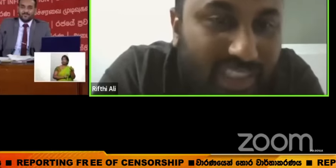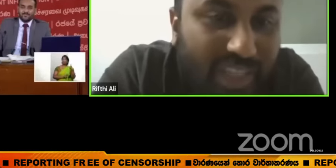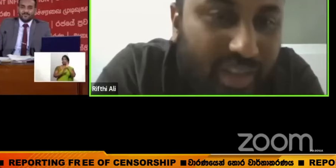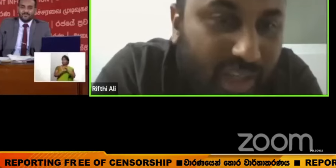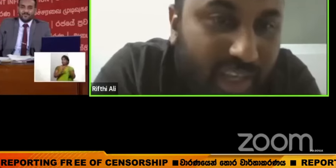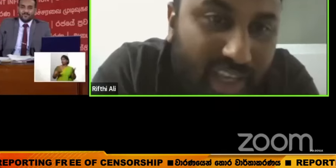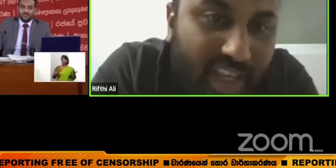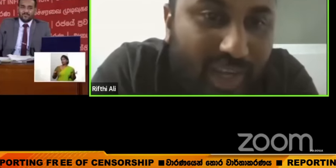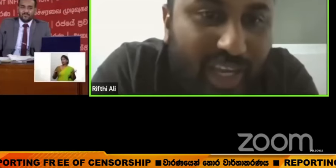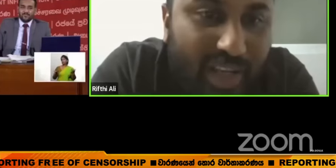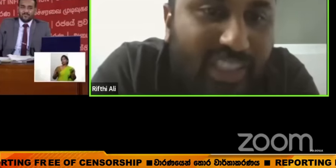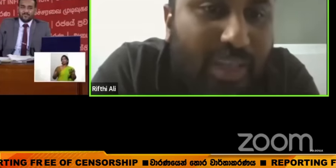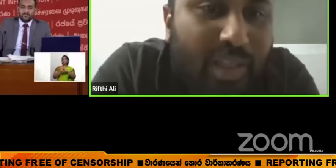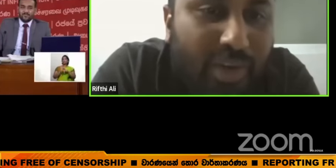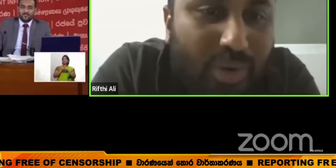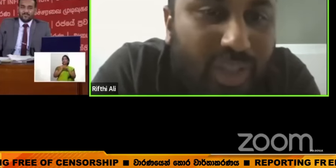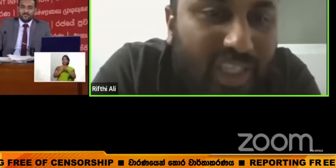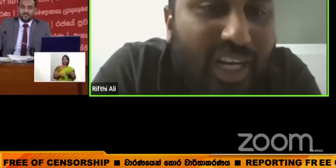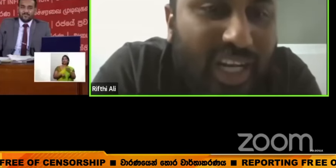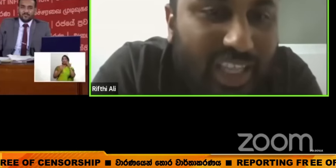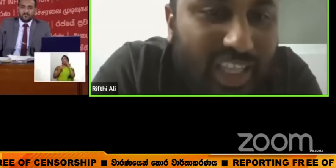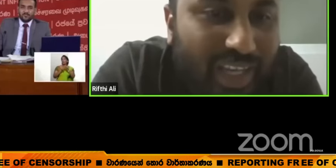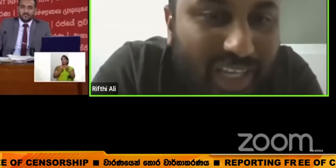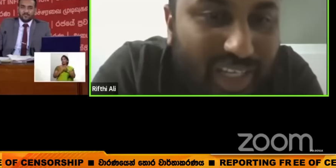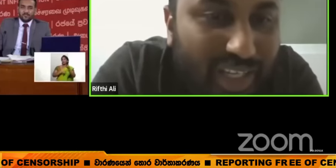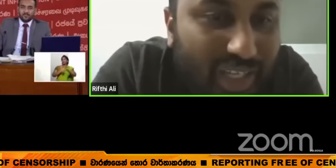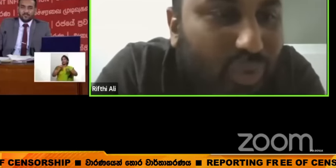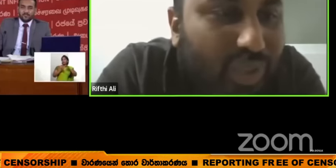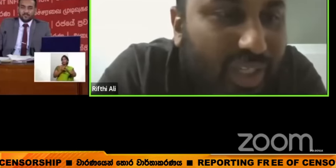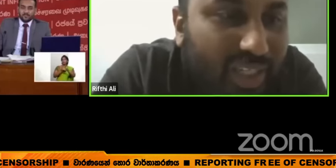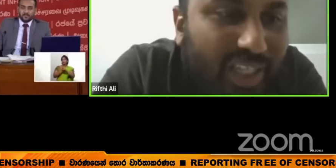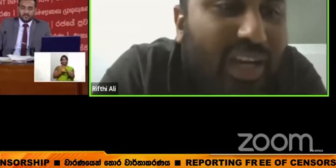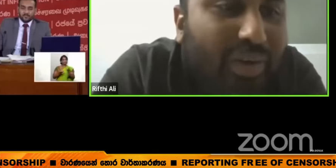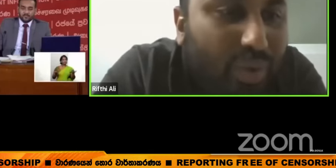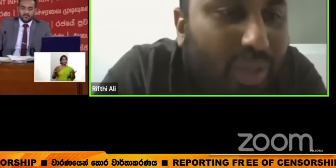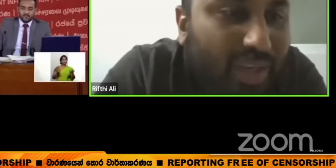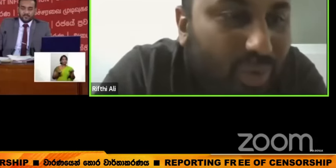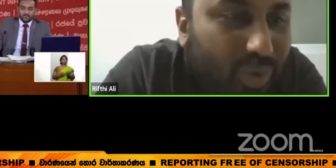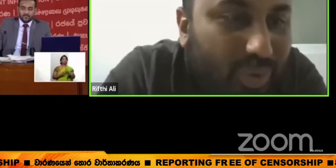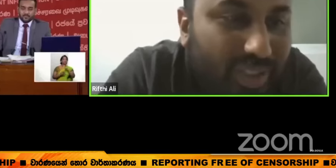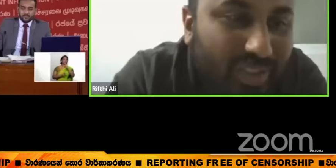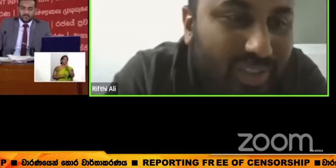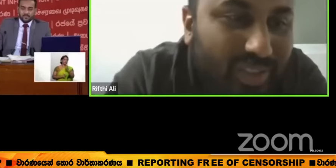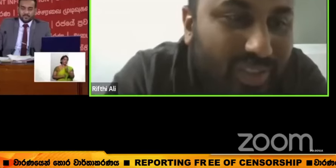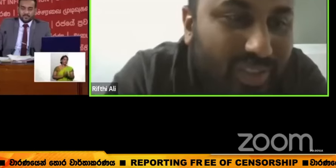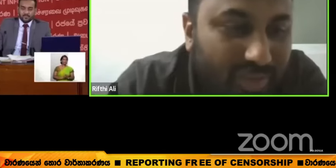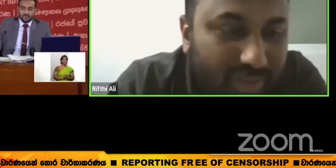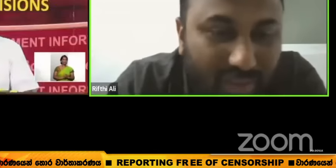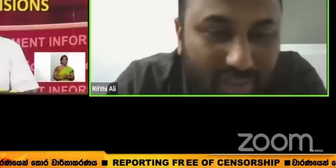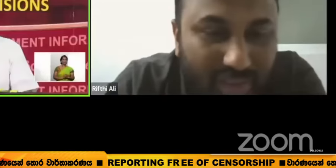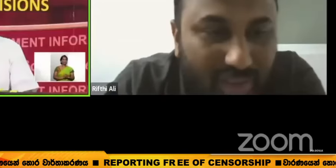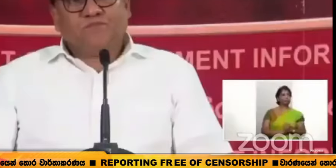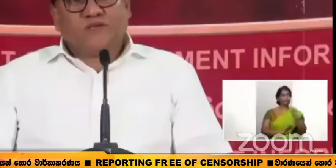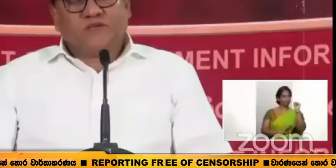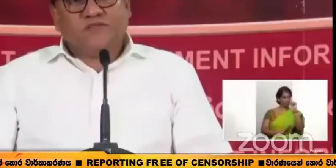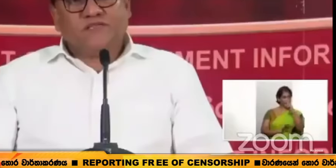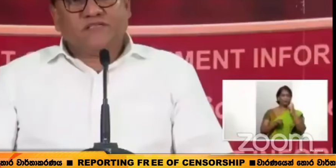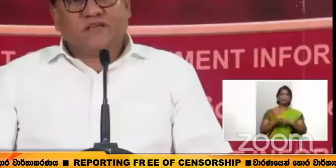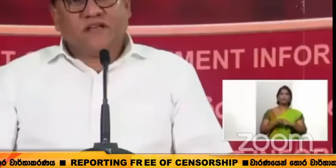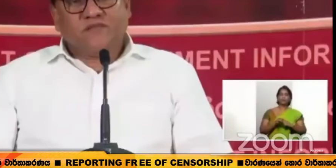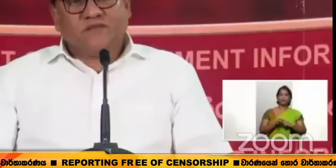මොනවද ඒ වගේ ඒ සම්බන්ධ වෙලා මොනවද තීරණ ගත්තා වගේට චුට්ටක් ක්ලියර් කරනවා හොඳයි ලොකු දවුවක්. පළවෙනි